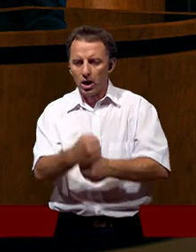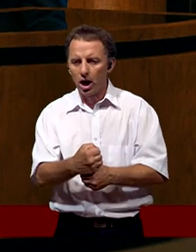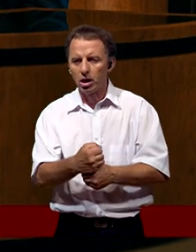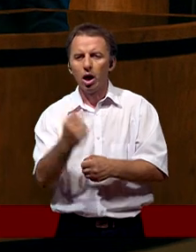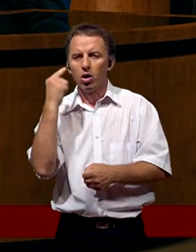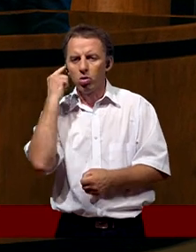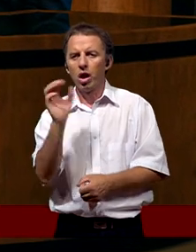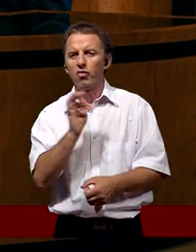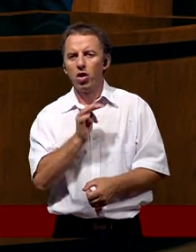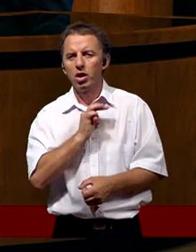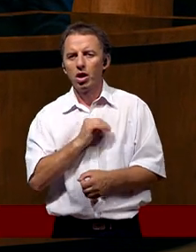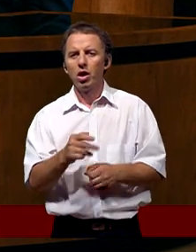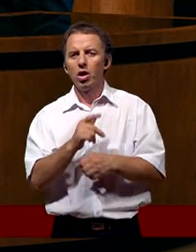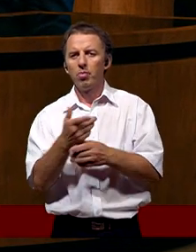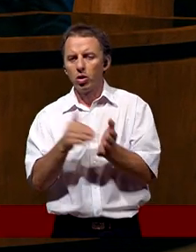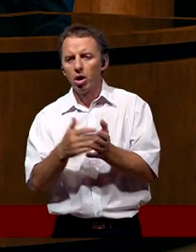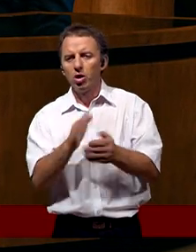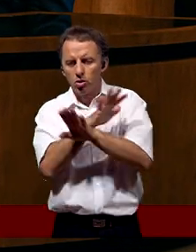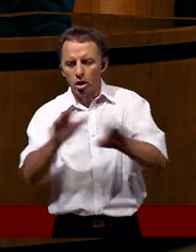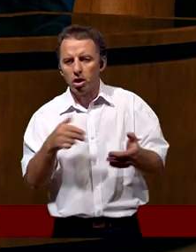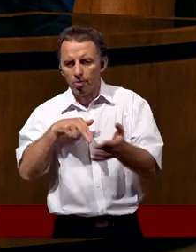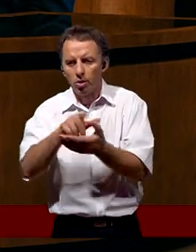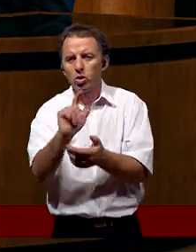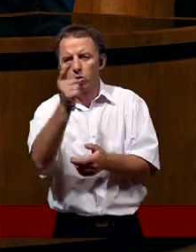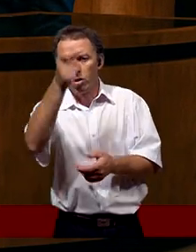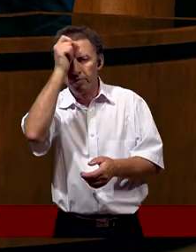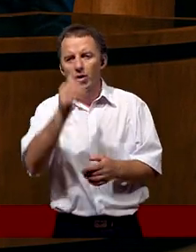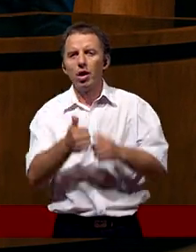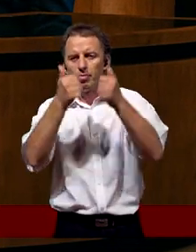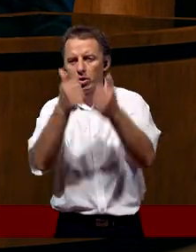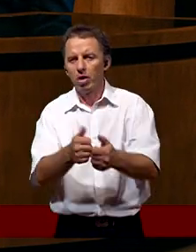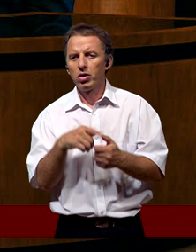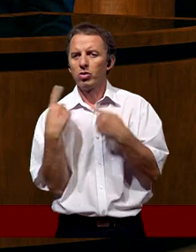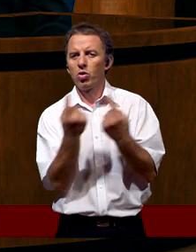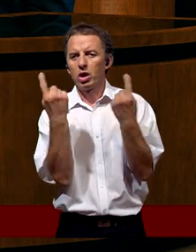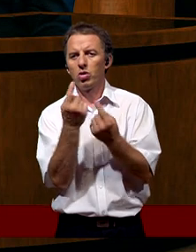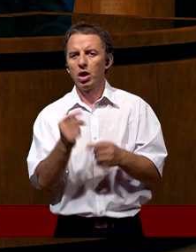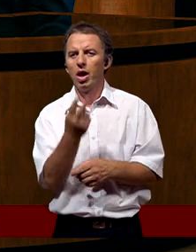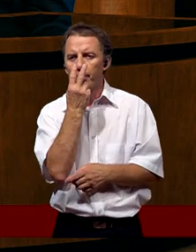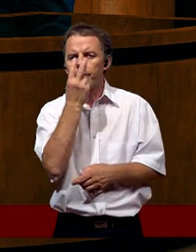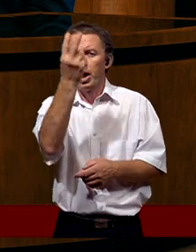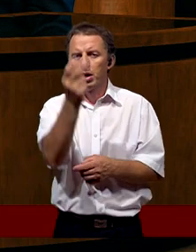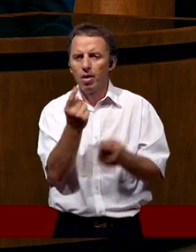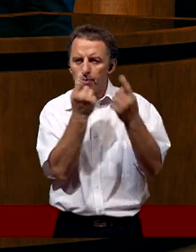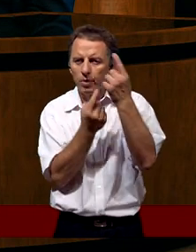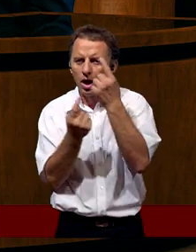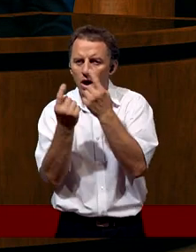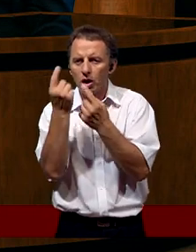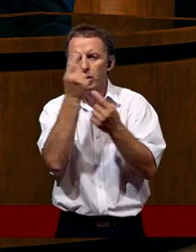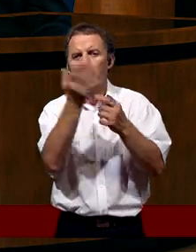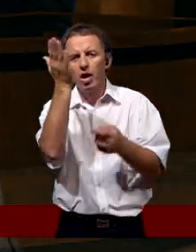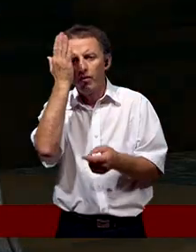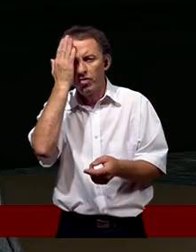słuchać w swoje potrzeby, tylko szczerze podejść do drugiego człowieka, spróbować się postawić w jego sytuacji, spróbować poczuć, domyśleć